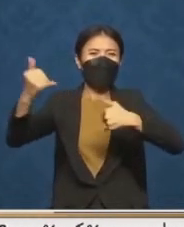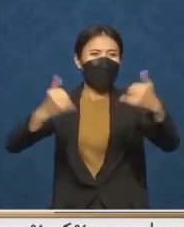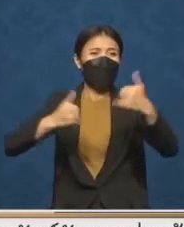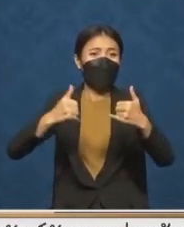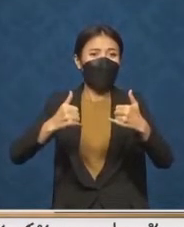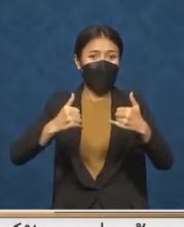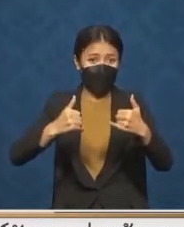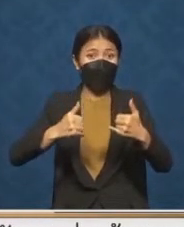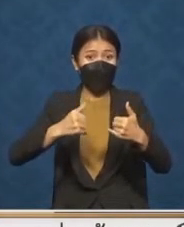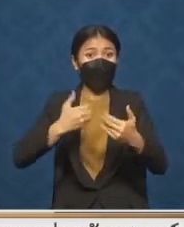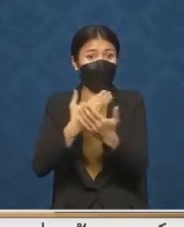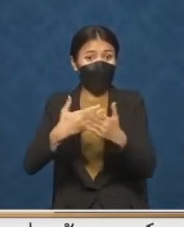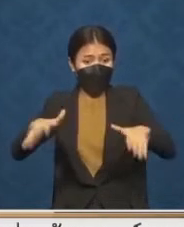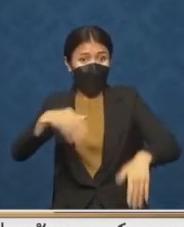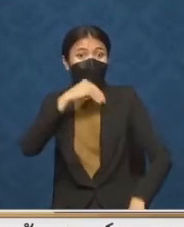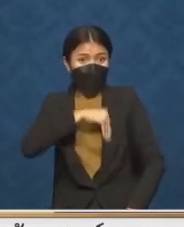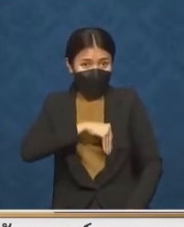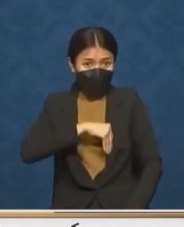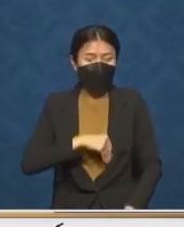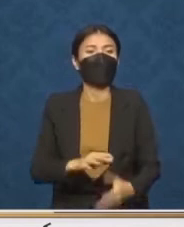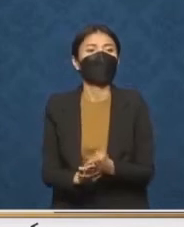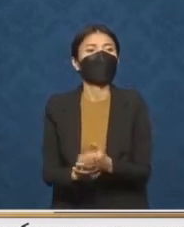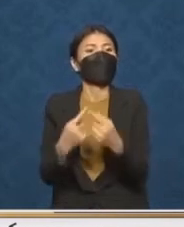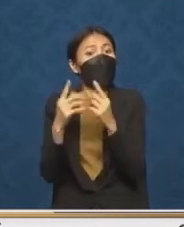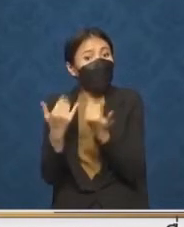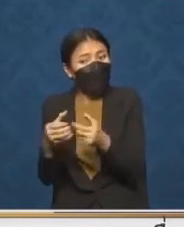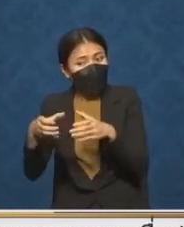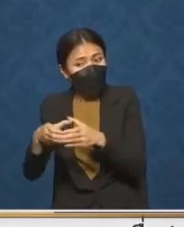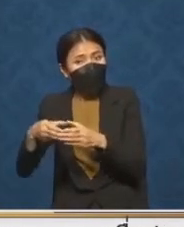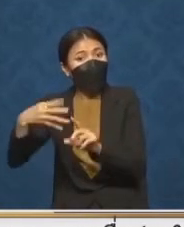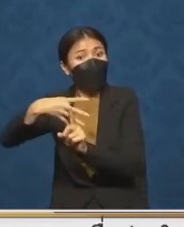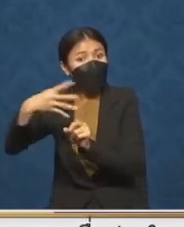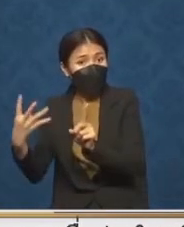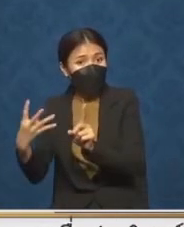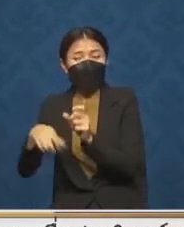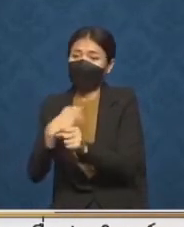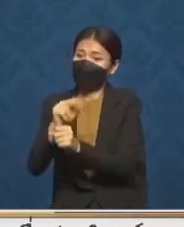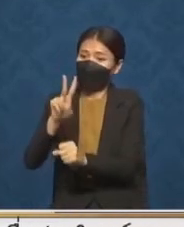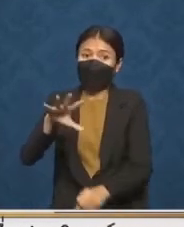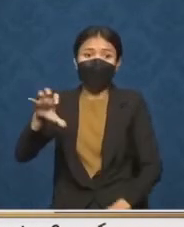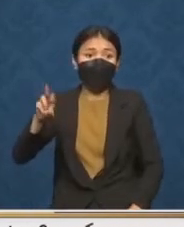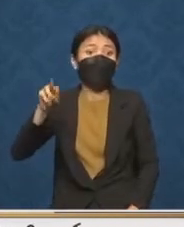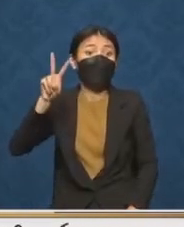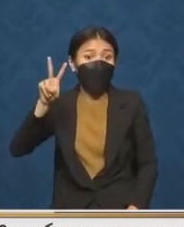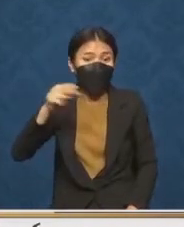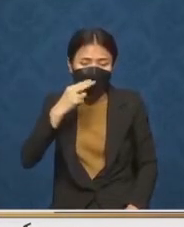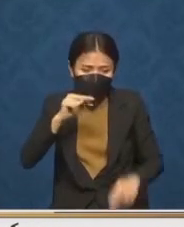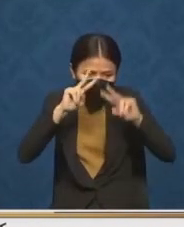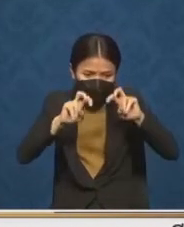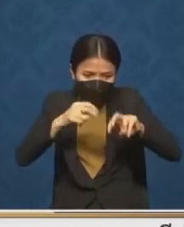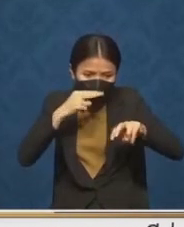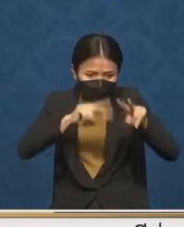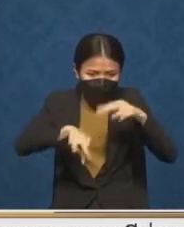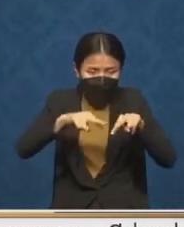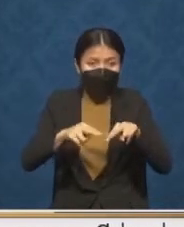ลจากการศึกษาของ LGBT Capital ปี2562พบว่าประชากรไทยที่เป็นกลุ่มค